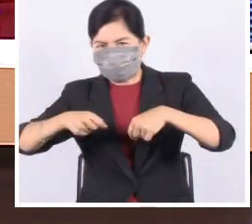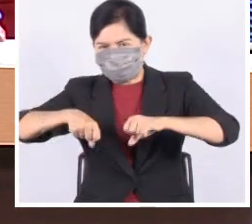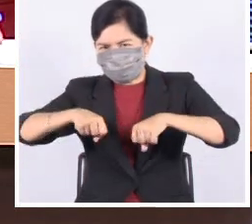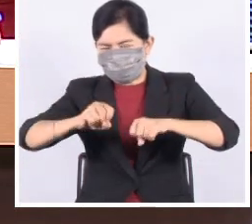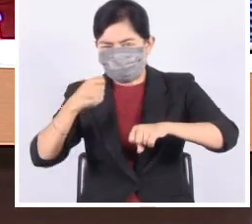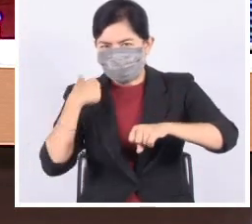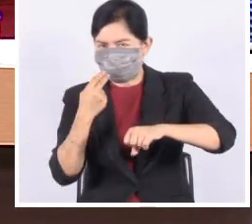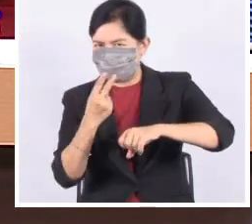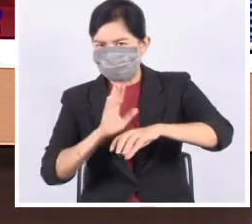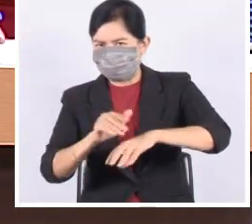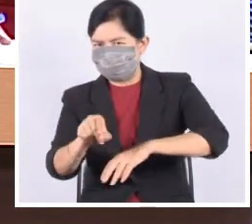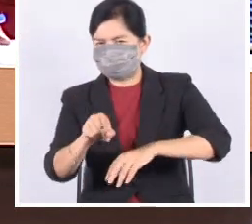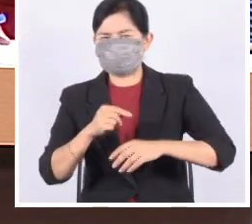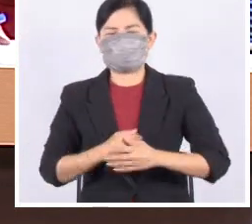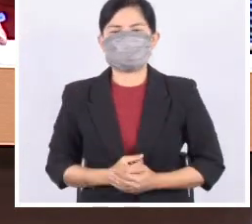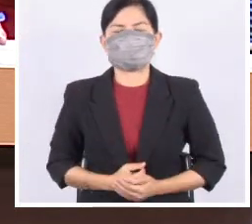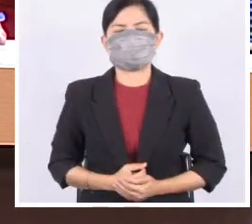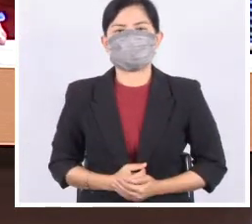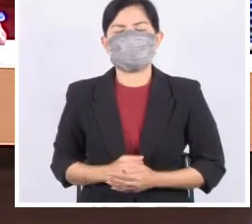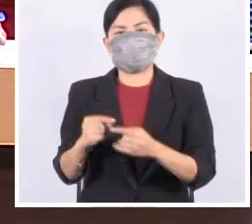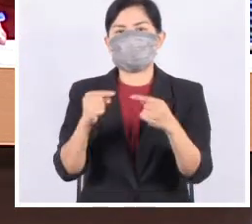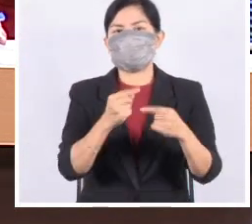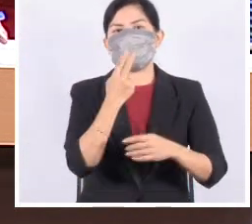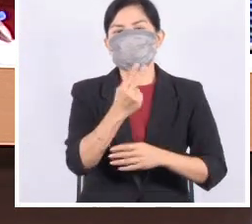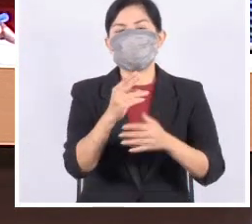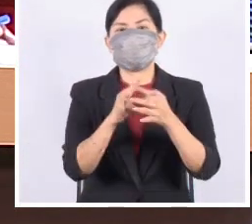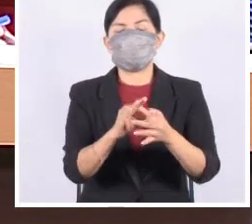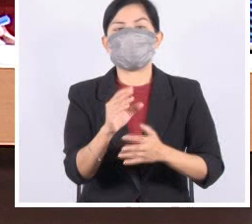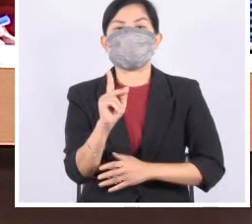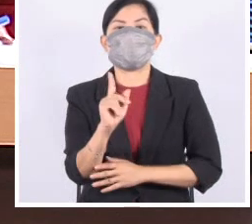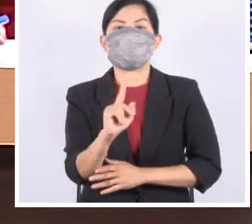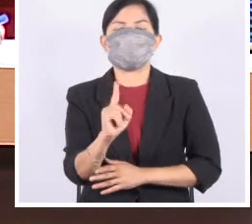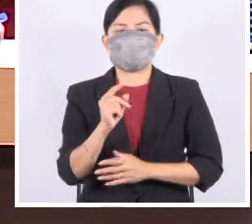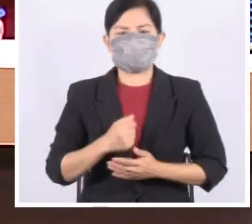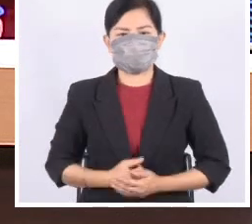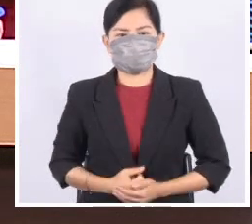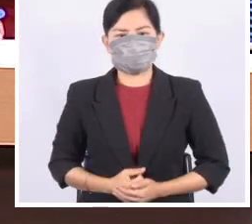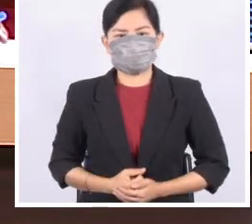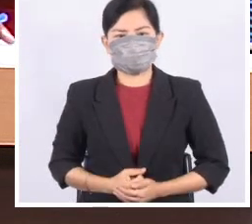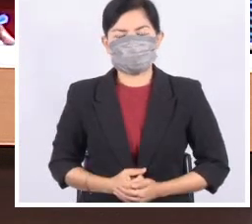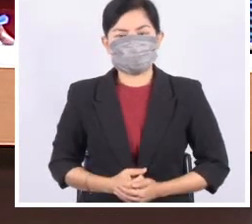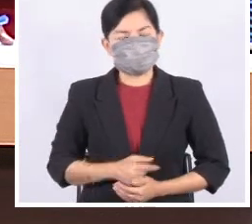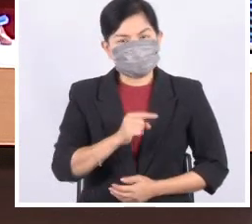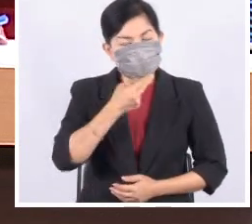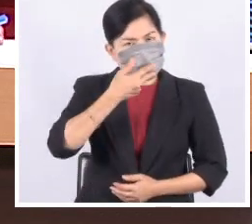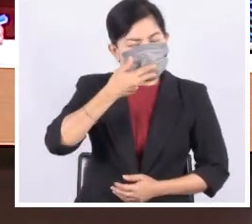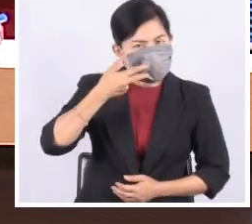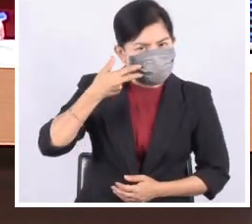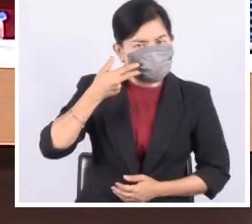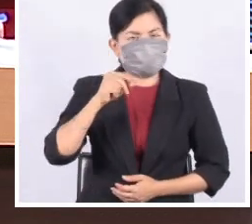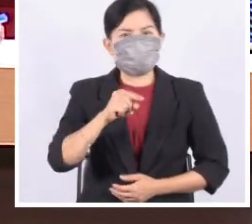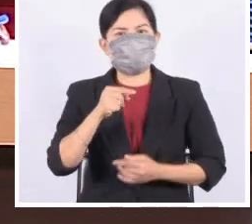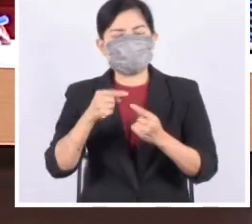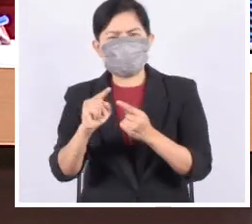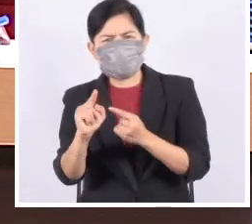เอามาข่าวนี้ไม่มีขโมยแต่ว่ามีการผสมผสานระหว่างขนมบวกกับราชาผล